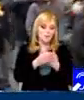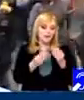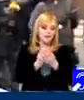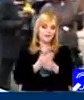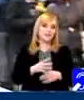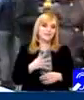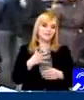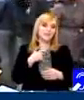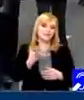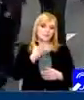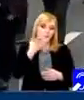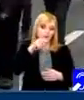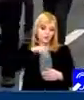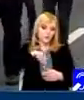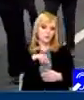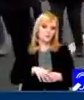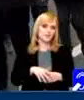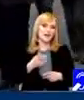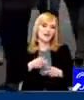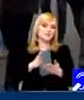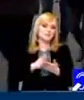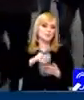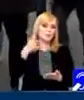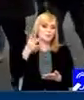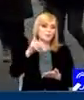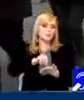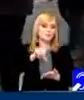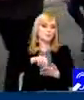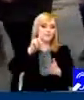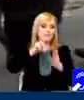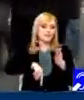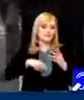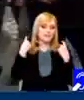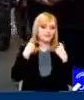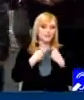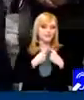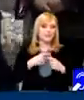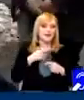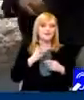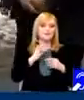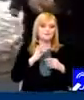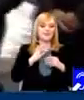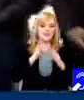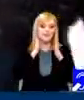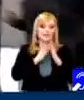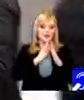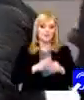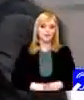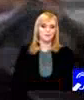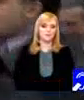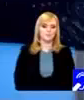s-au încălzit, cred că, sufletele. La procesiune, pentru prima dată, au participat și credincioși catolici de etnie arabă din Liban, Iran și